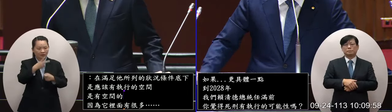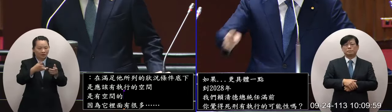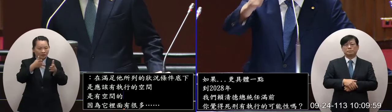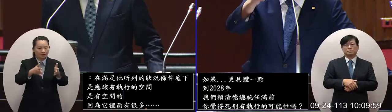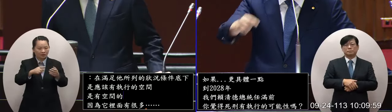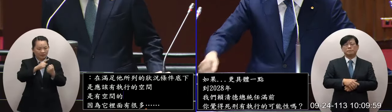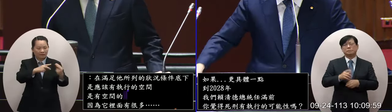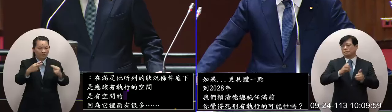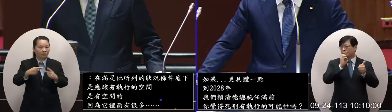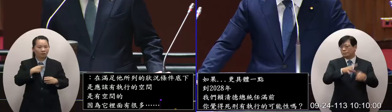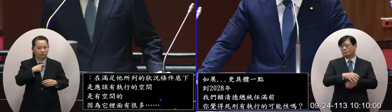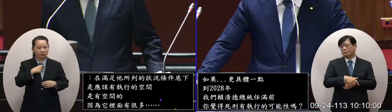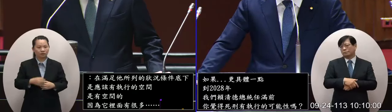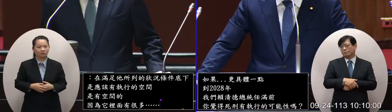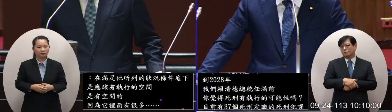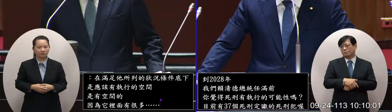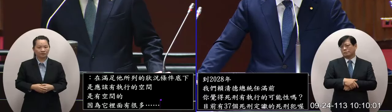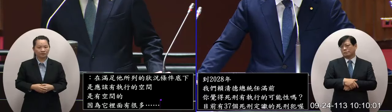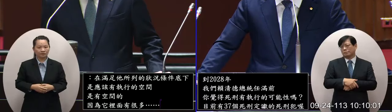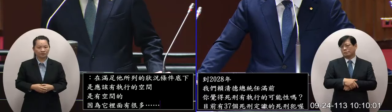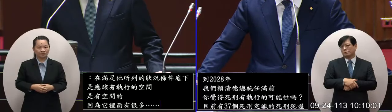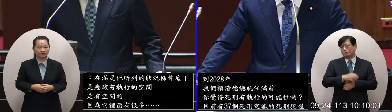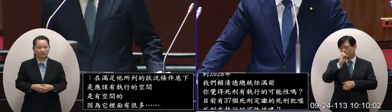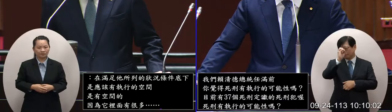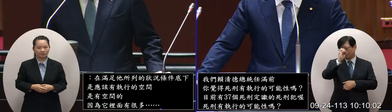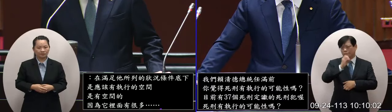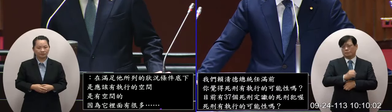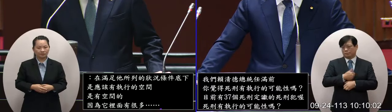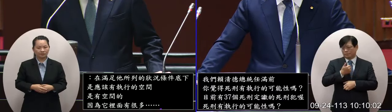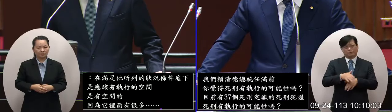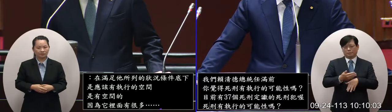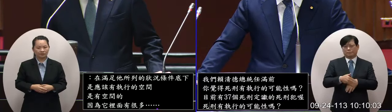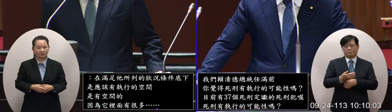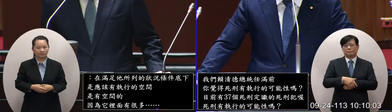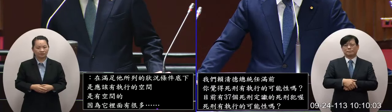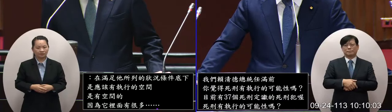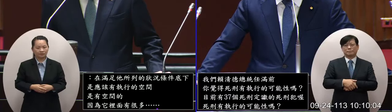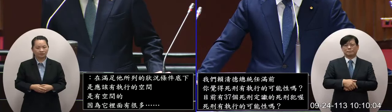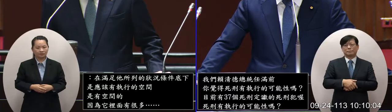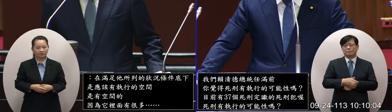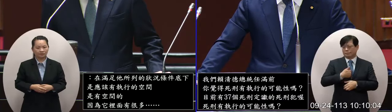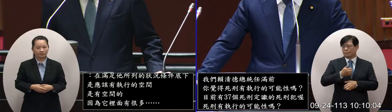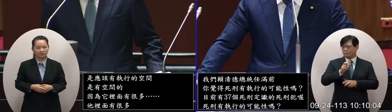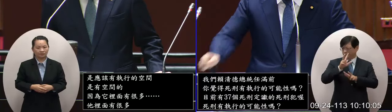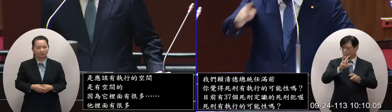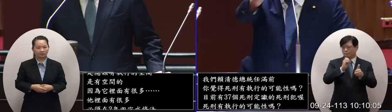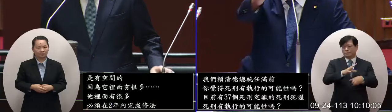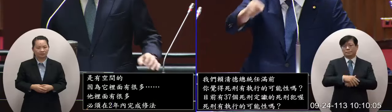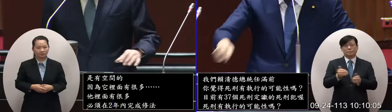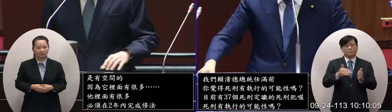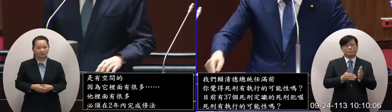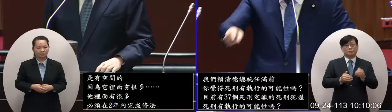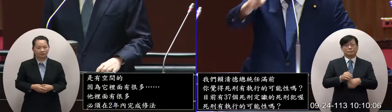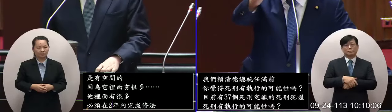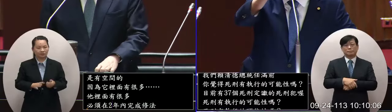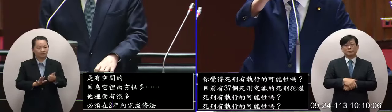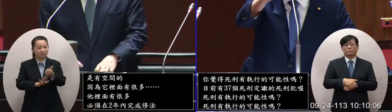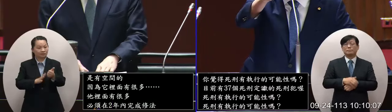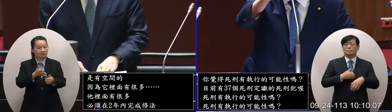成修法。 我直接跟你讲了，我告诉你了，零啦，不会有了。我很笃断的说了，我们到